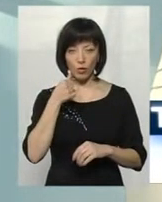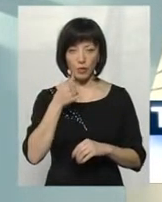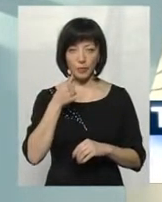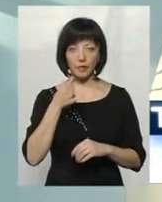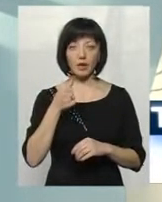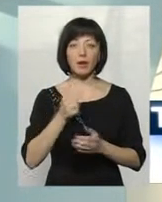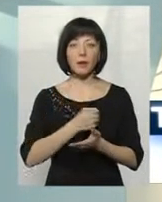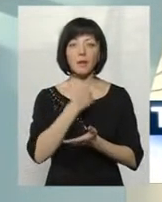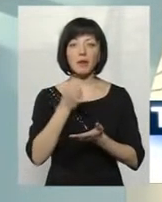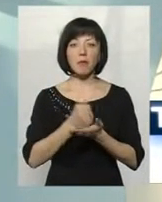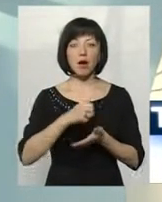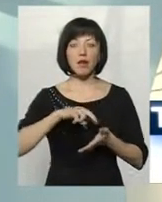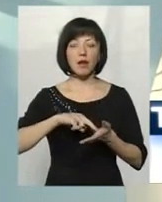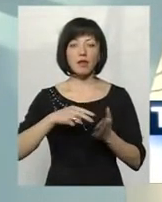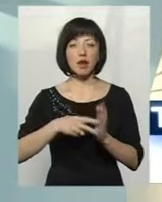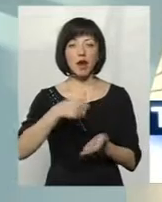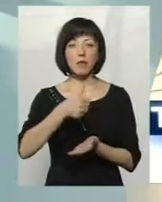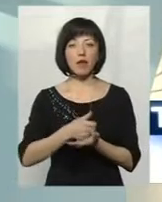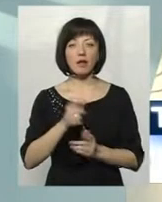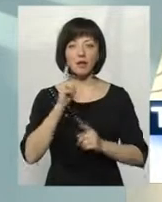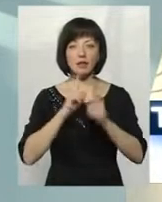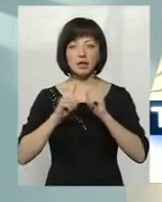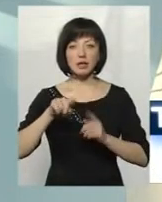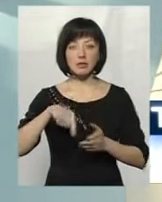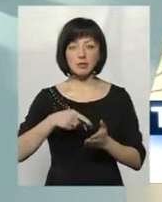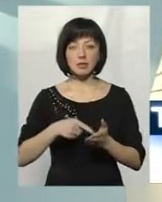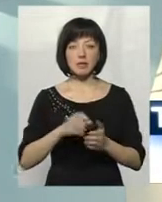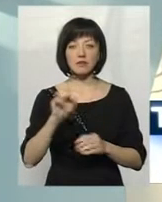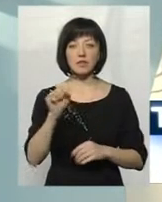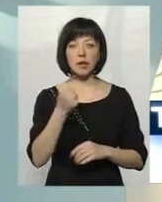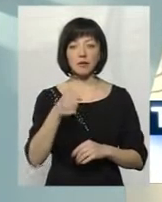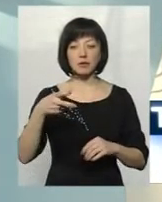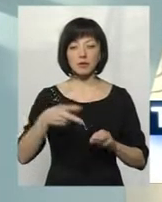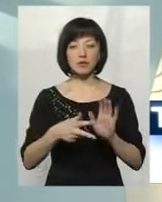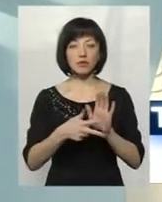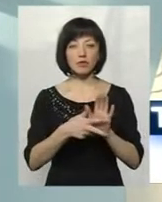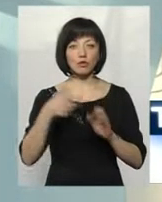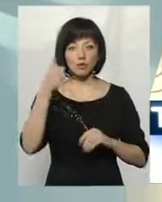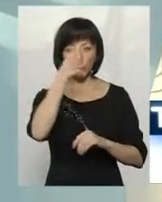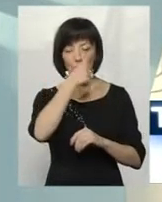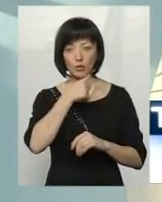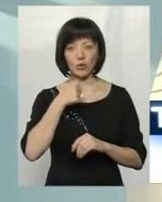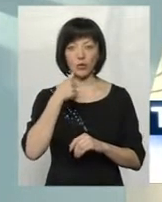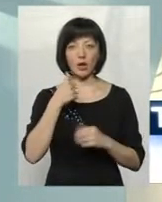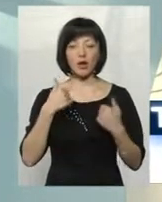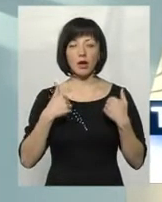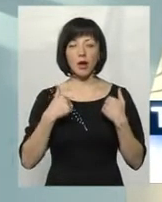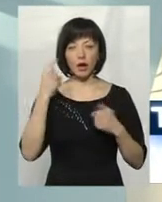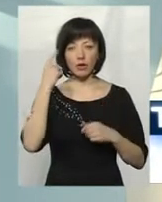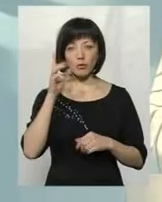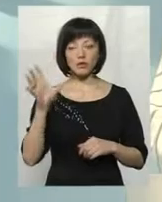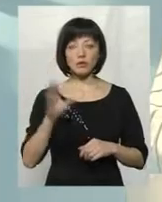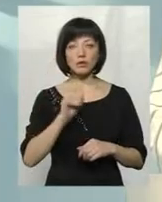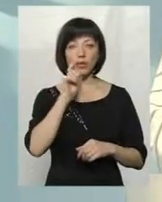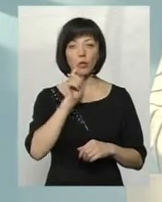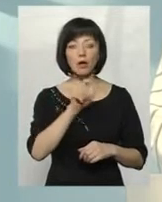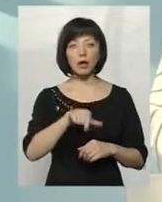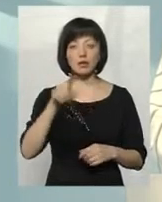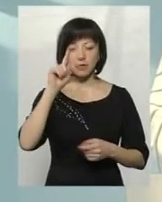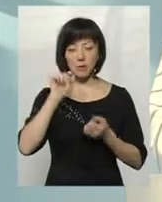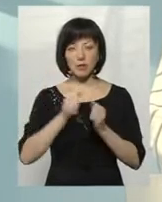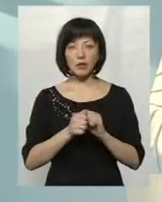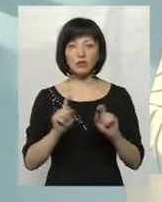Приймали ми генеральний план на сесії міської ради в серпні 2008 року. Я думаю, що всі українці пам'ятають, що